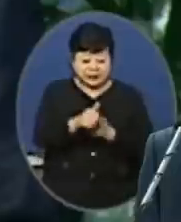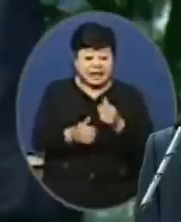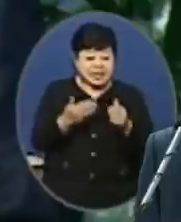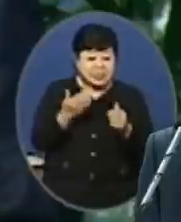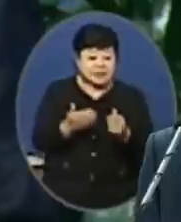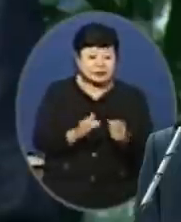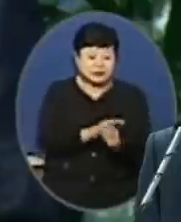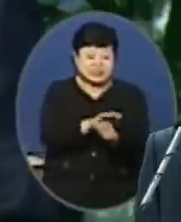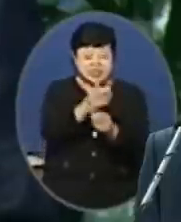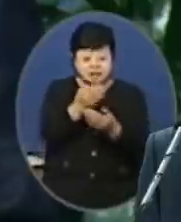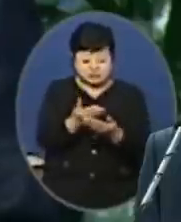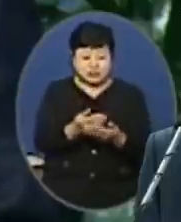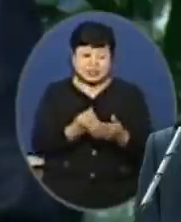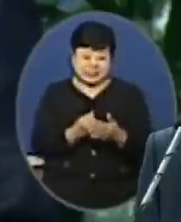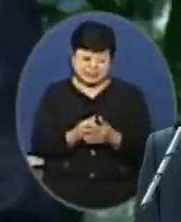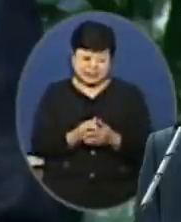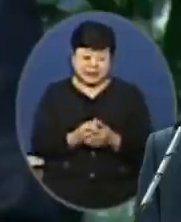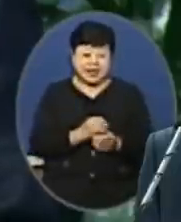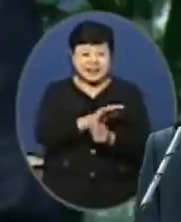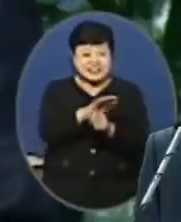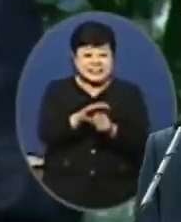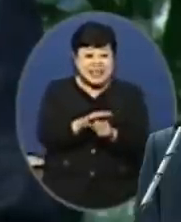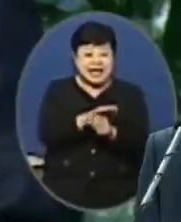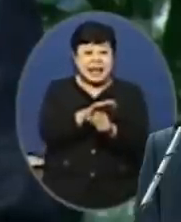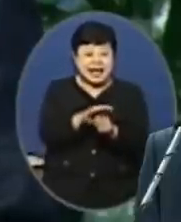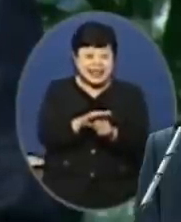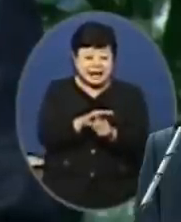하나님은 우리를 사랑하시기 때문에 그 사랑의